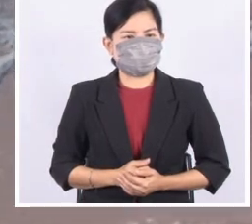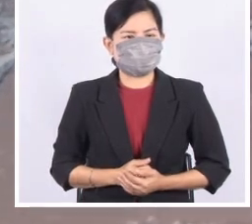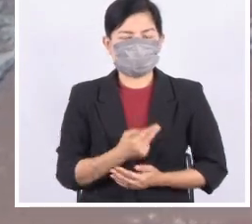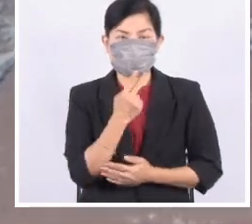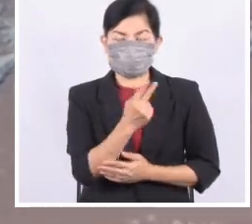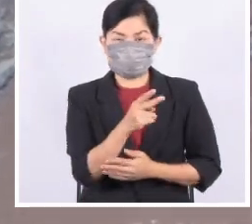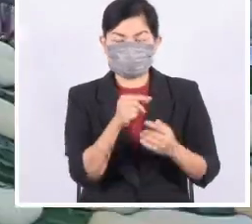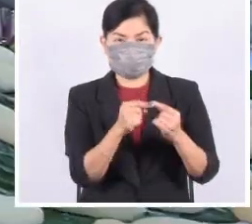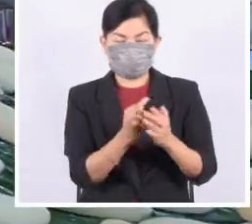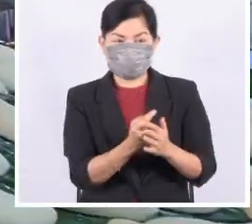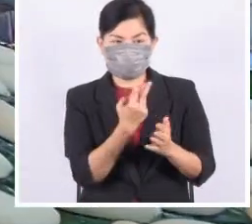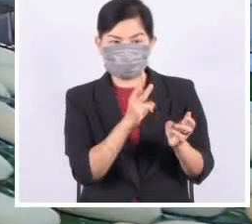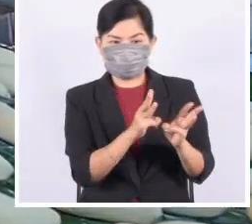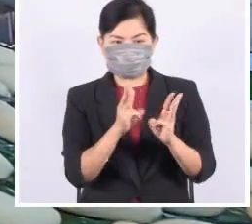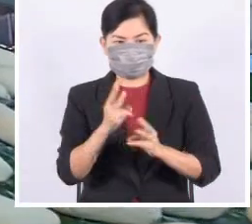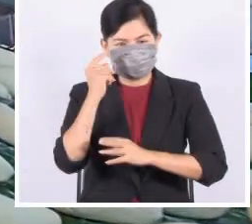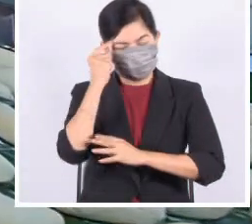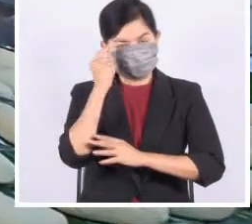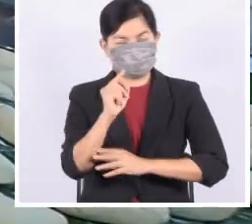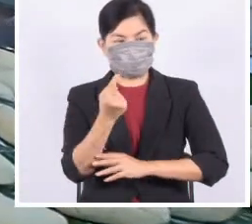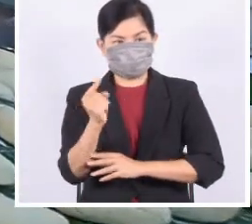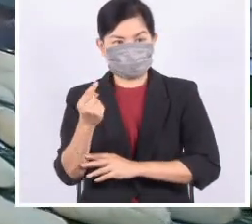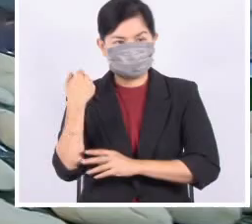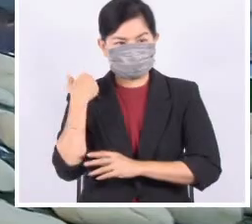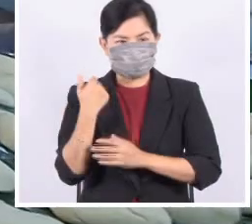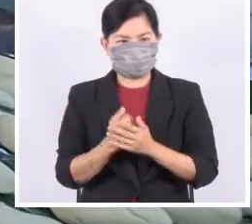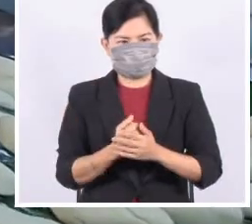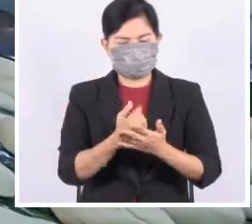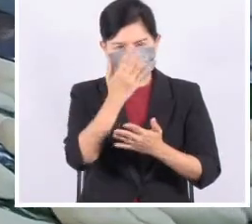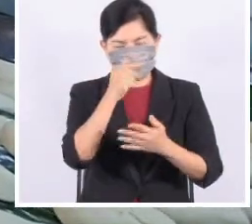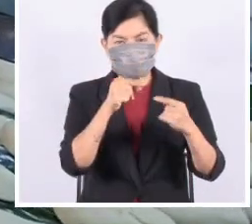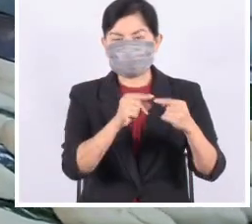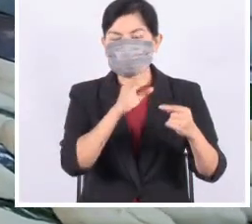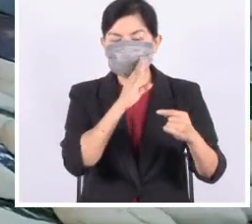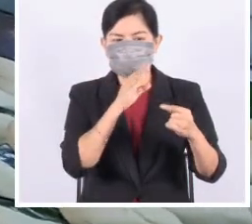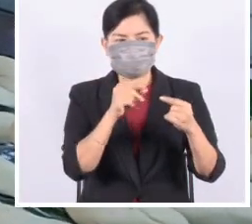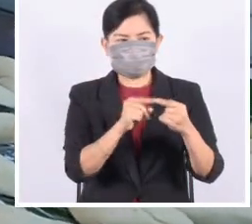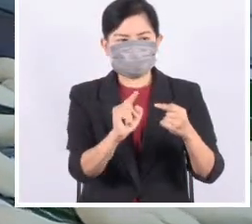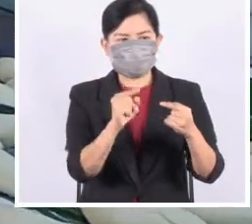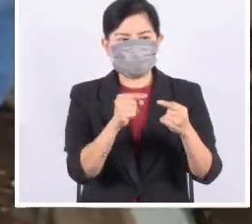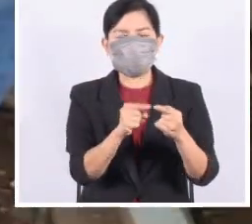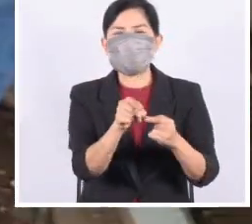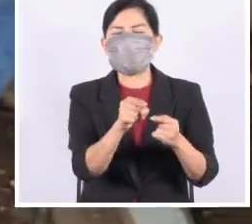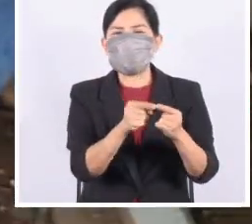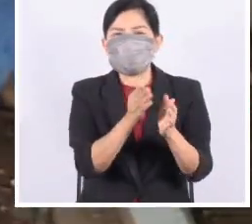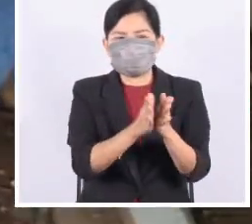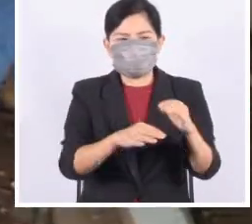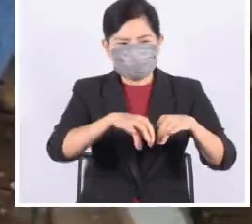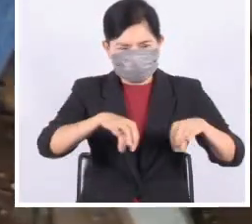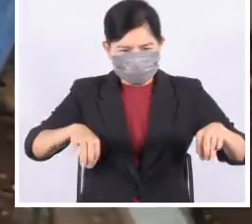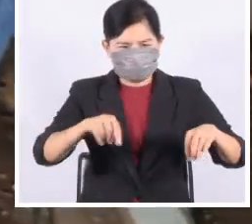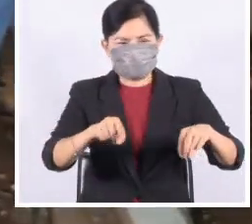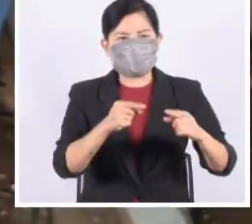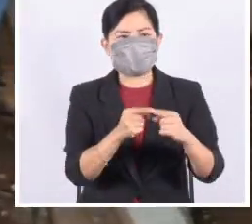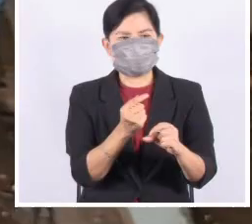ะคะดีเลยเผื่อว่าพ่อค้าแม่ค้าคนไหนบางทีช่วงที่ทุเรียนเนี่ยขายไม่ทันมันสุกเกินไปก็เอามาแปรรูปแบบนี้ผสมผสานระหว่